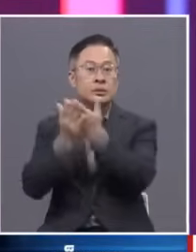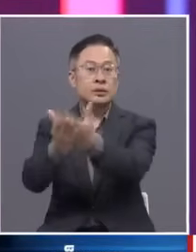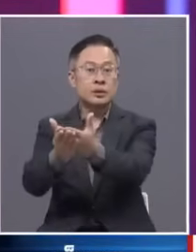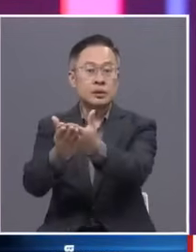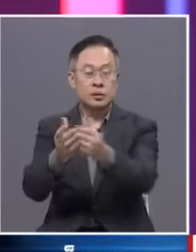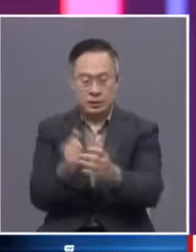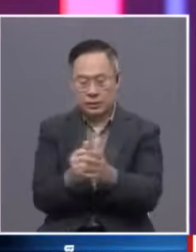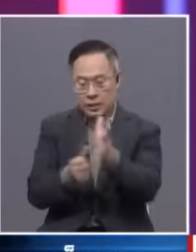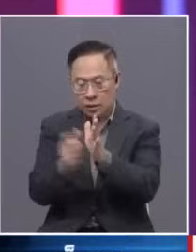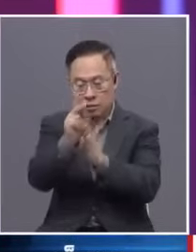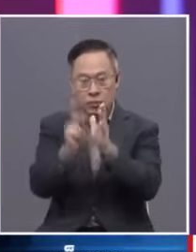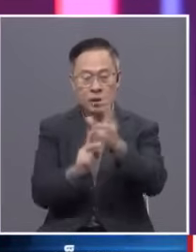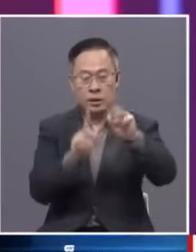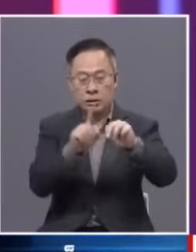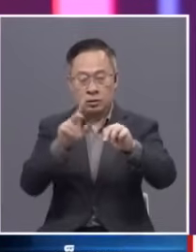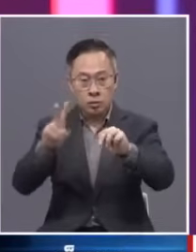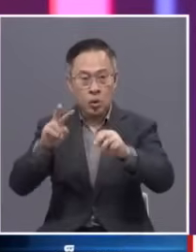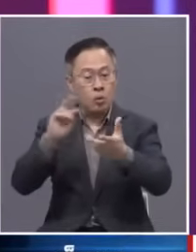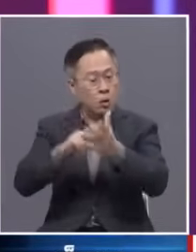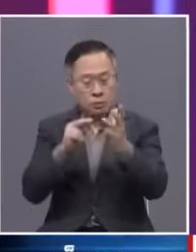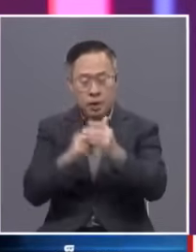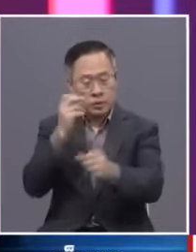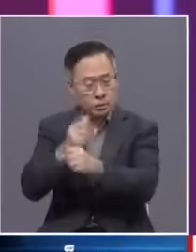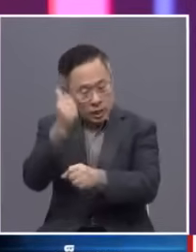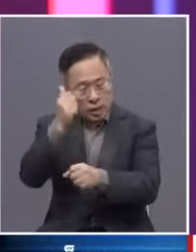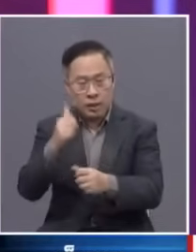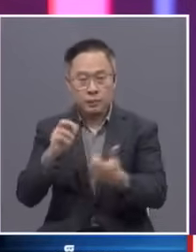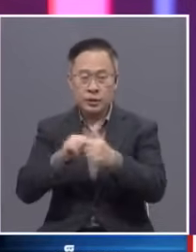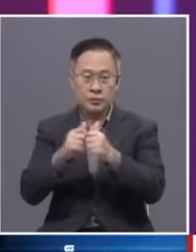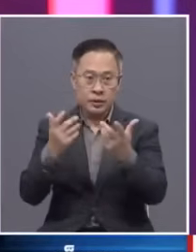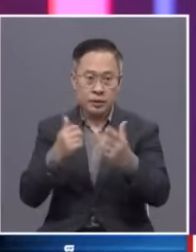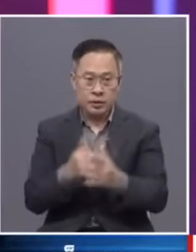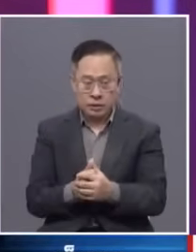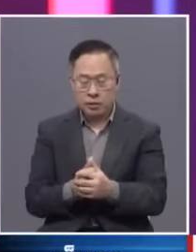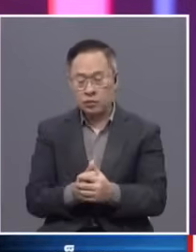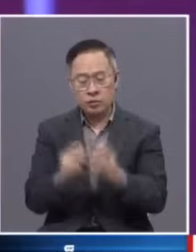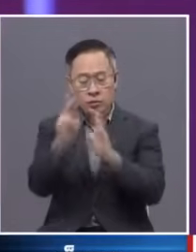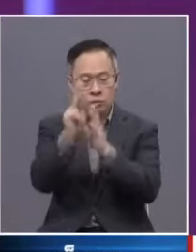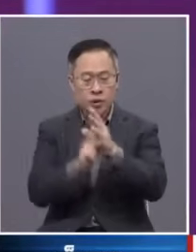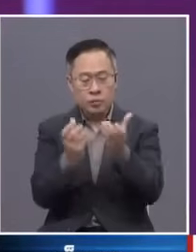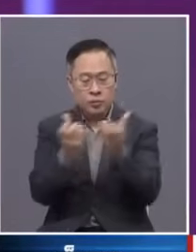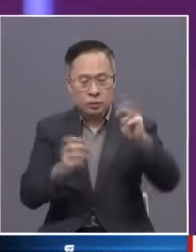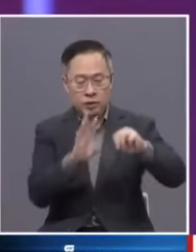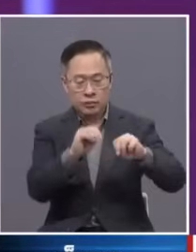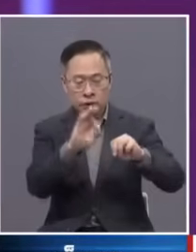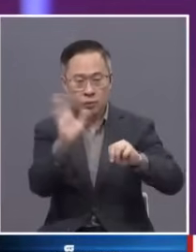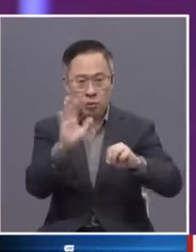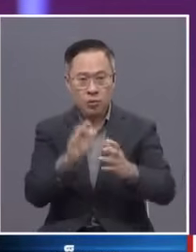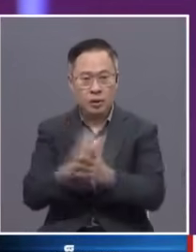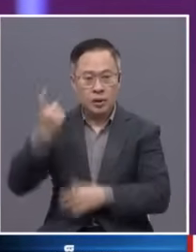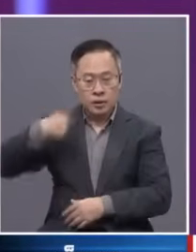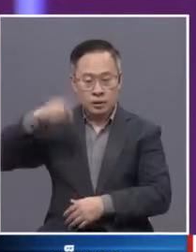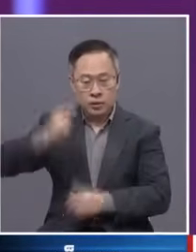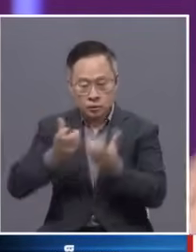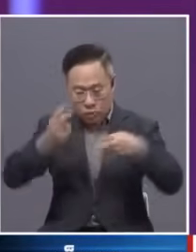3วาระระหว่างนั้นส.ส.ก็สามารถเข้าชื่อให้ศาลรัฐธรรมนูญตรวจสอบได้โดยที่ไม่ต้องใช้มาตรา49ตั้งแต่แรกไม่เช่นนั้นศาลจ